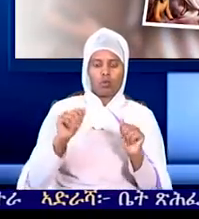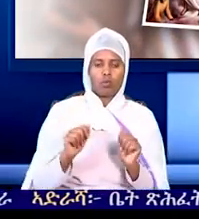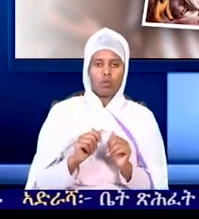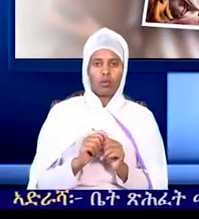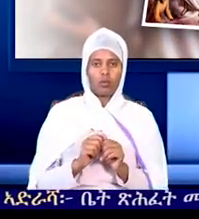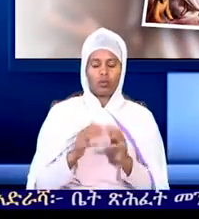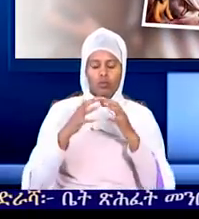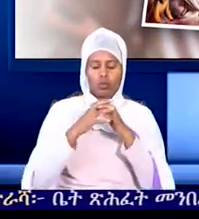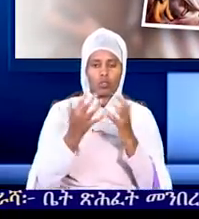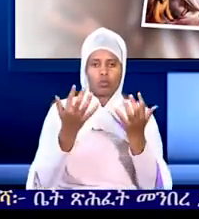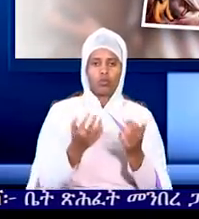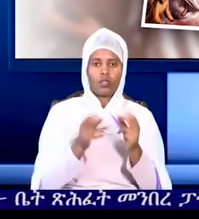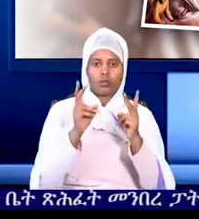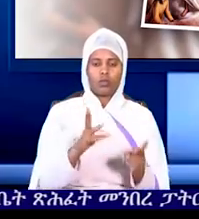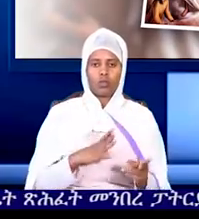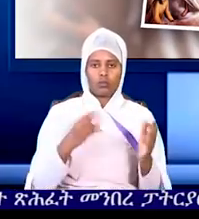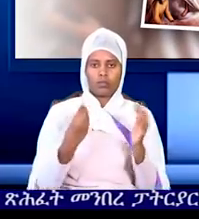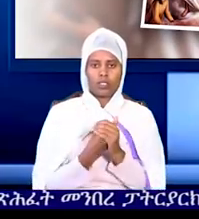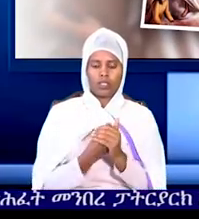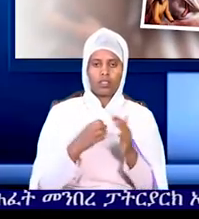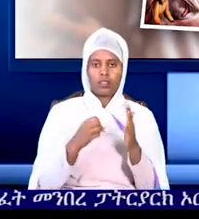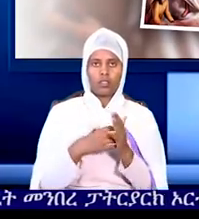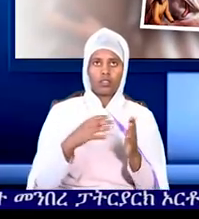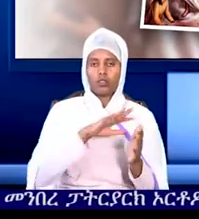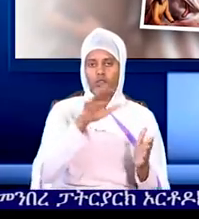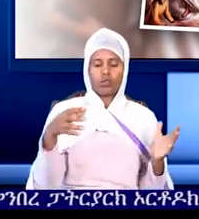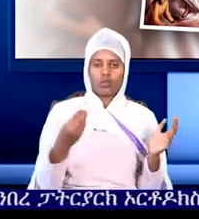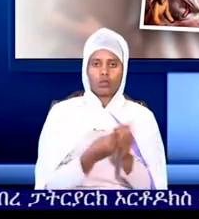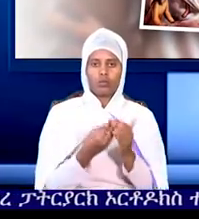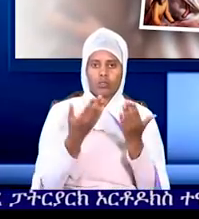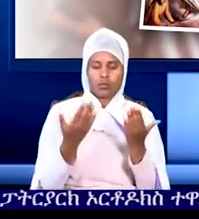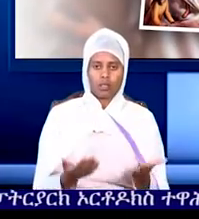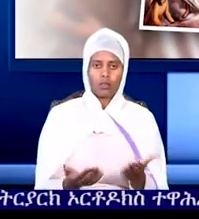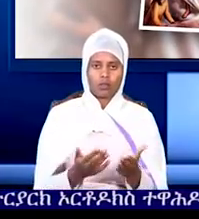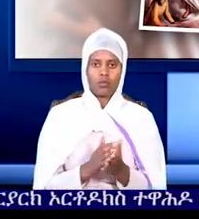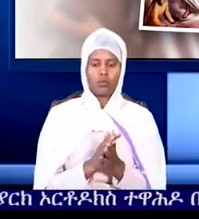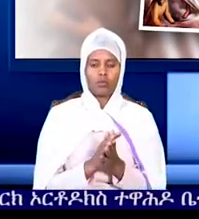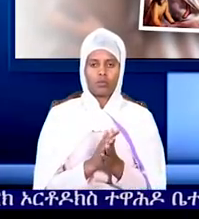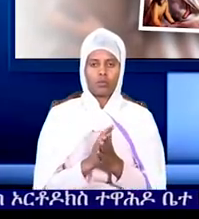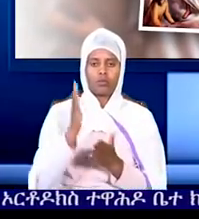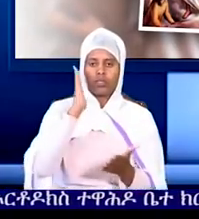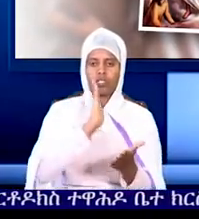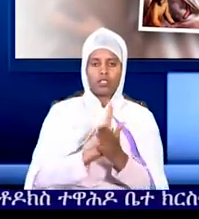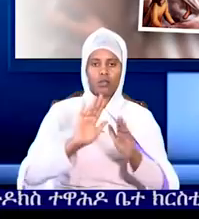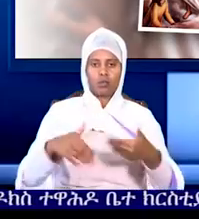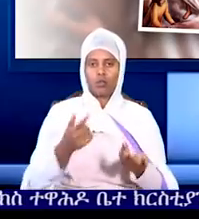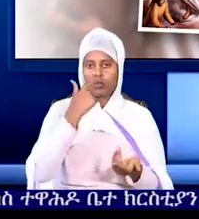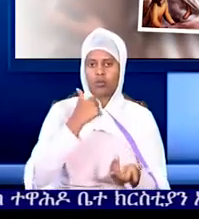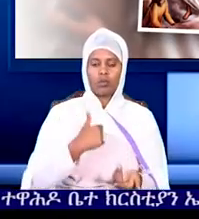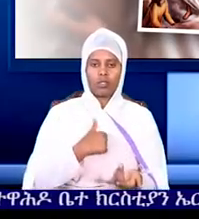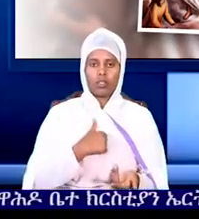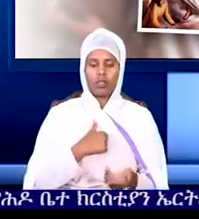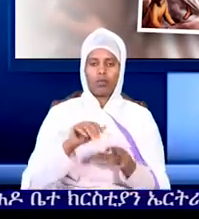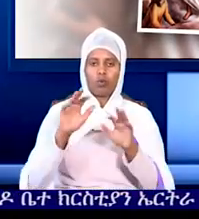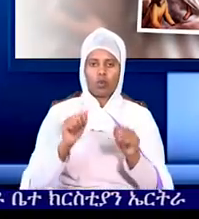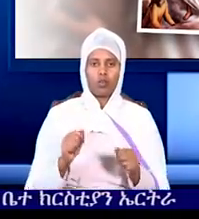لي أستملكنا نمتوادنا نتصلنا نتقبلوا كم زلوا مسانا سلزي زياتهم كا نتمعتكم أقرر لكم يقدي أغير